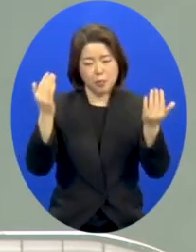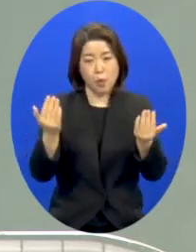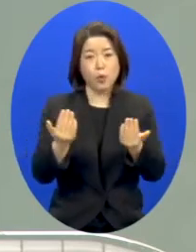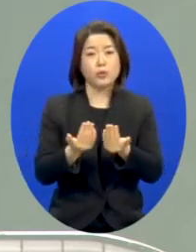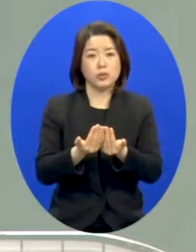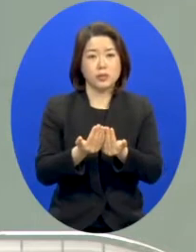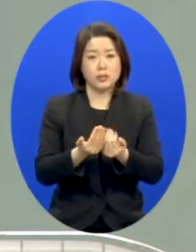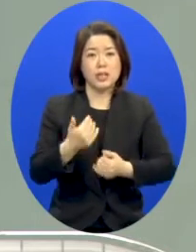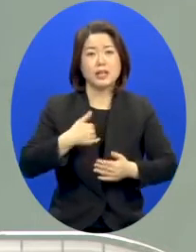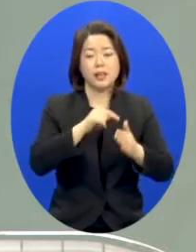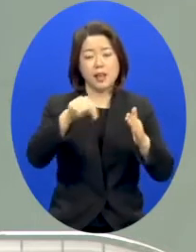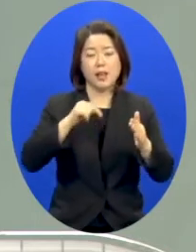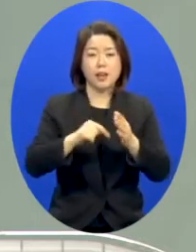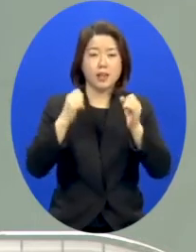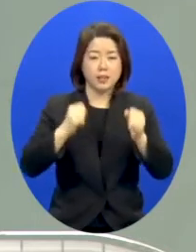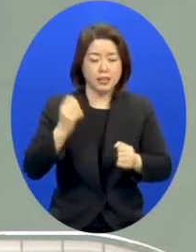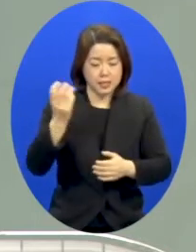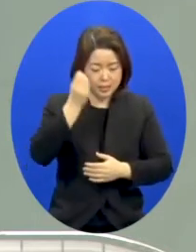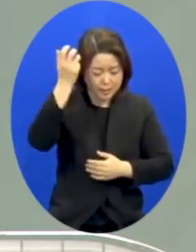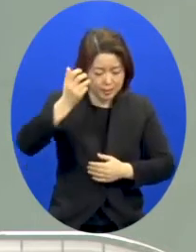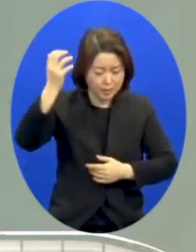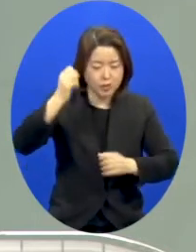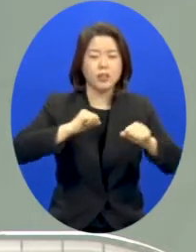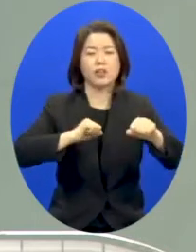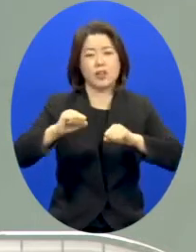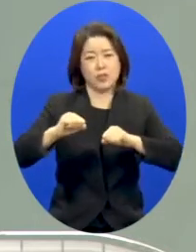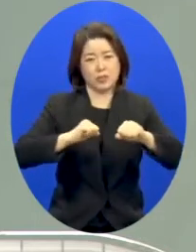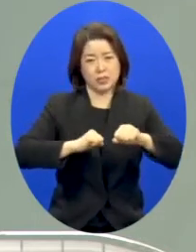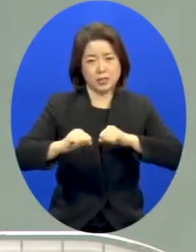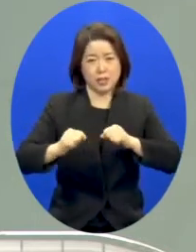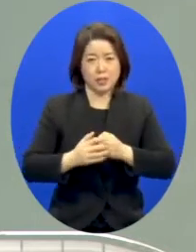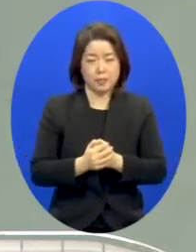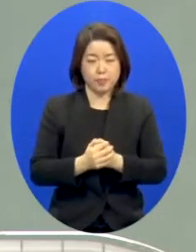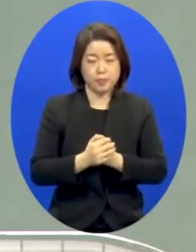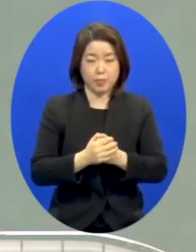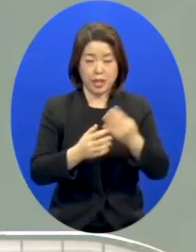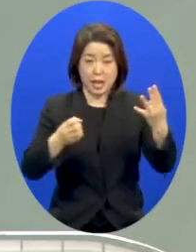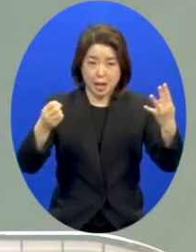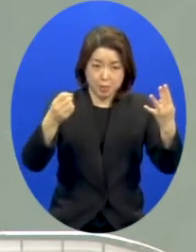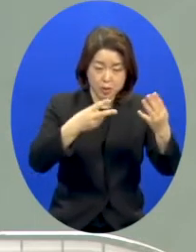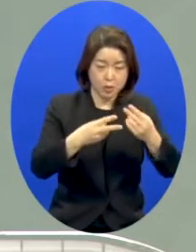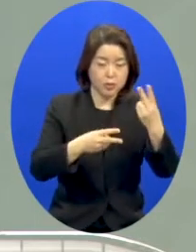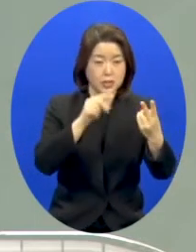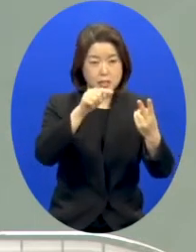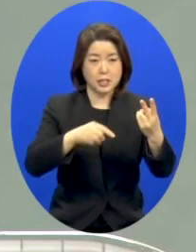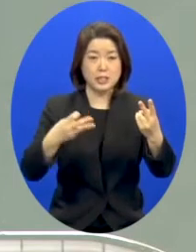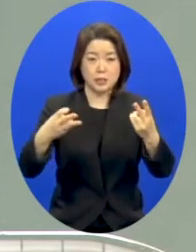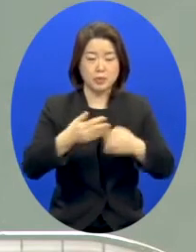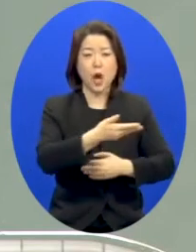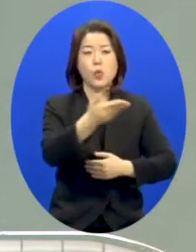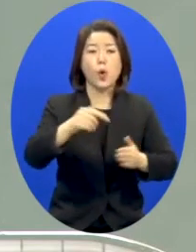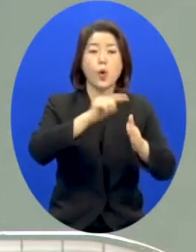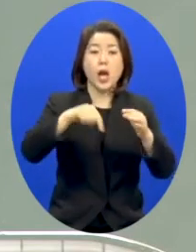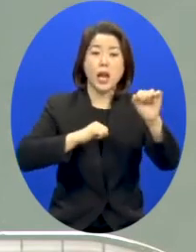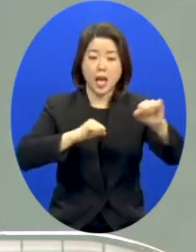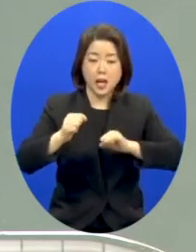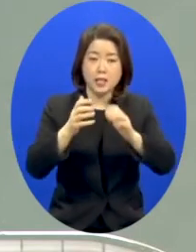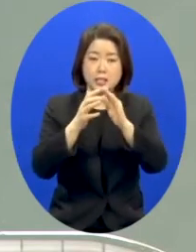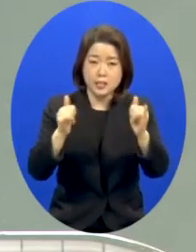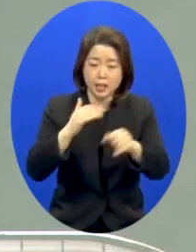다 내 안에 께서 성령의 역사 하셨구나 빌립보서 2장 13절 너희 안에서 행하시는 이는 하나님이시니